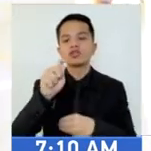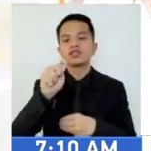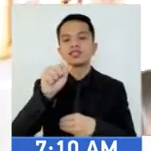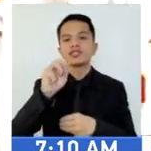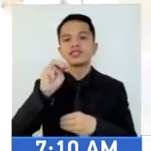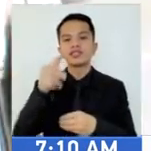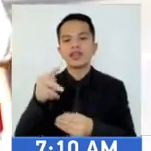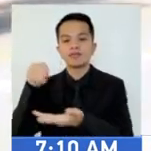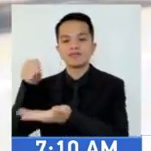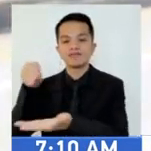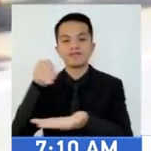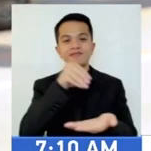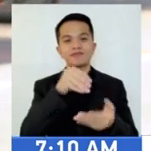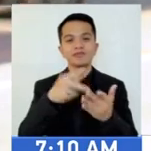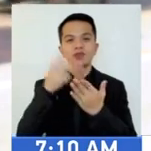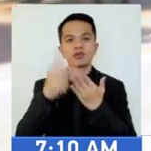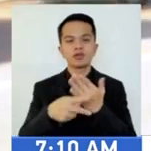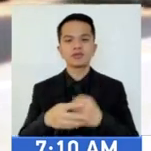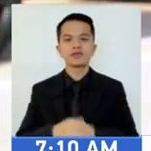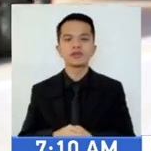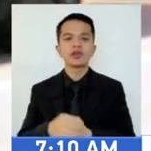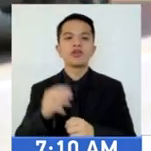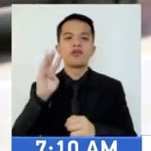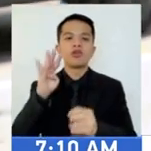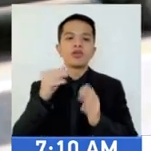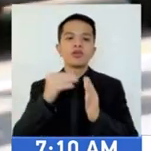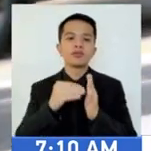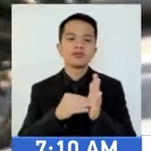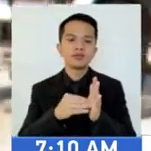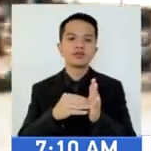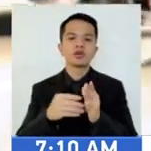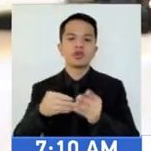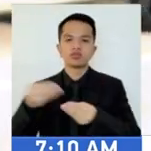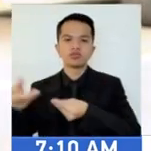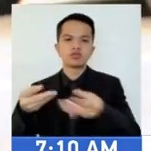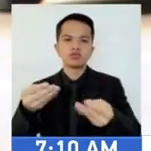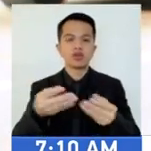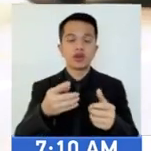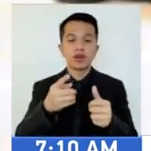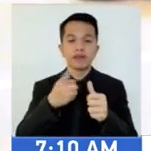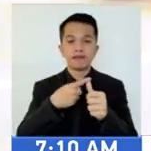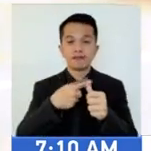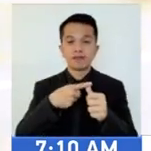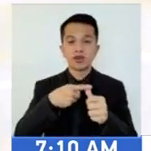para maihatid yan sa 1 milyong pamilyang Pilipino. First quarter sa susunod na taon,